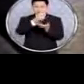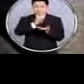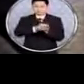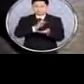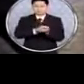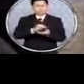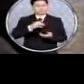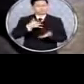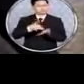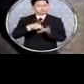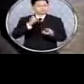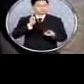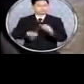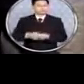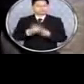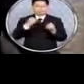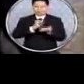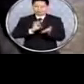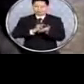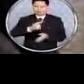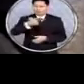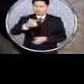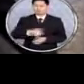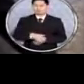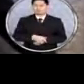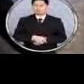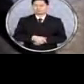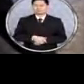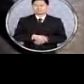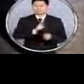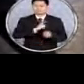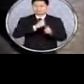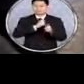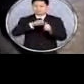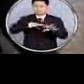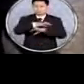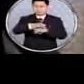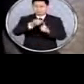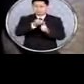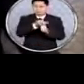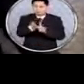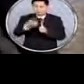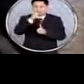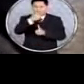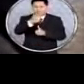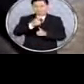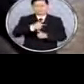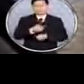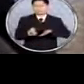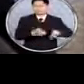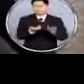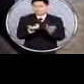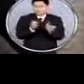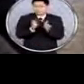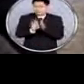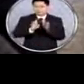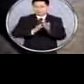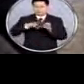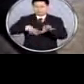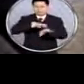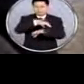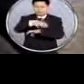法，其实核能核电其实是很贵的。姑且不论它的灾害，它的前端跟后端的这些安置这些